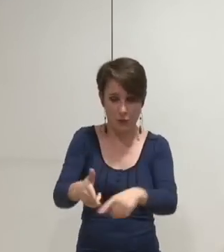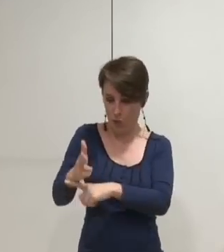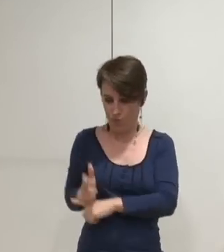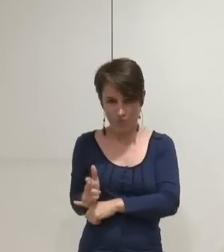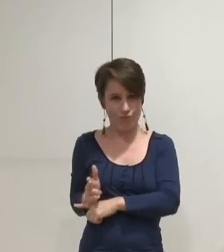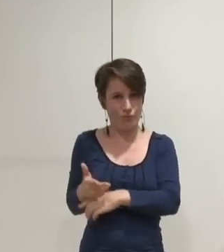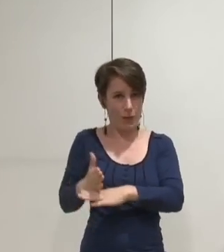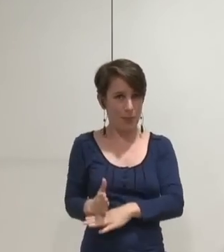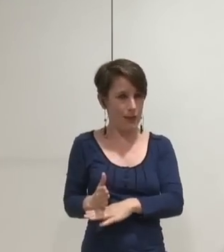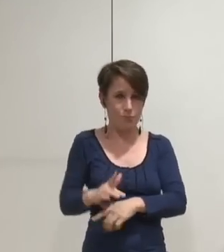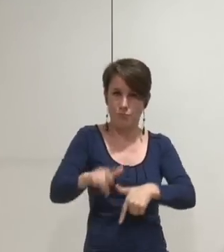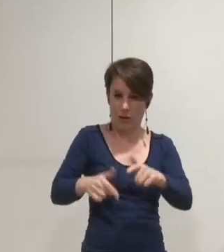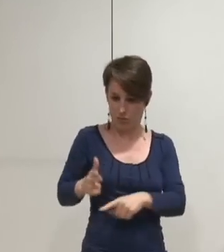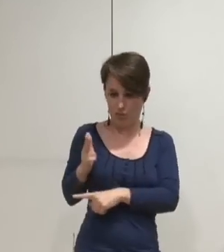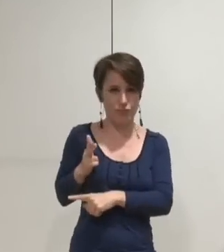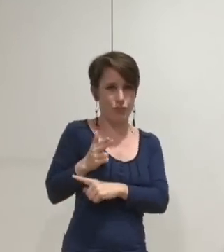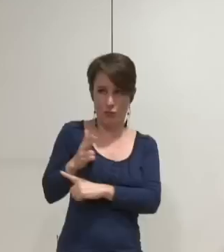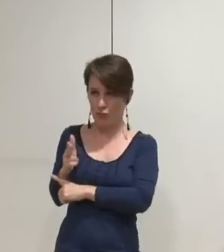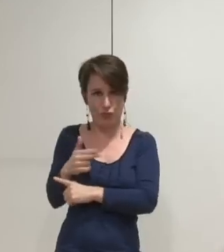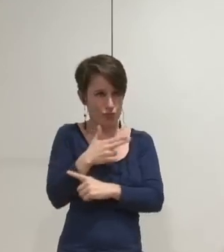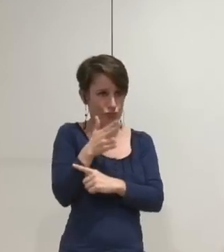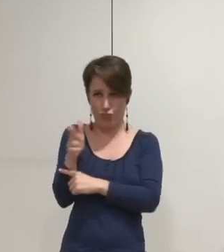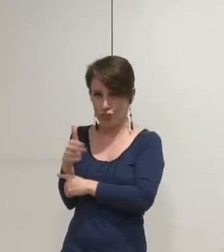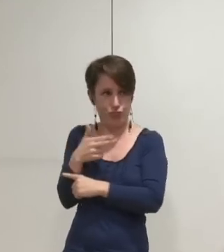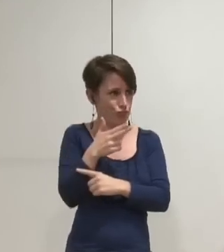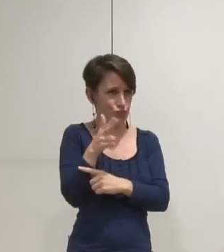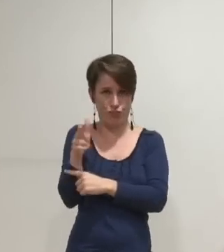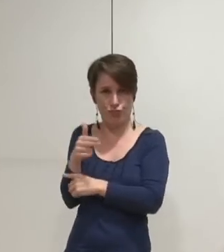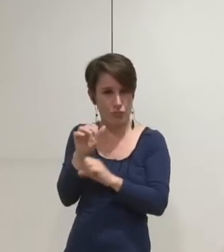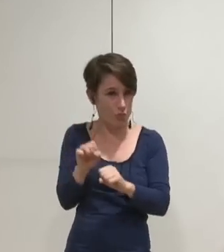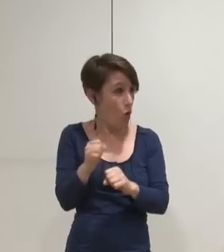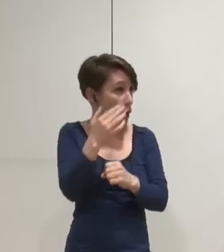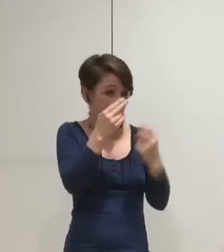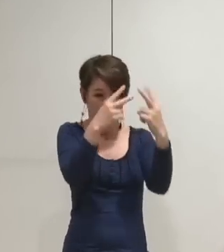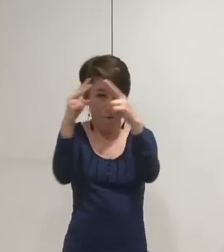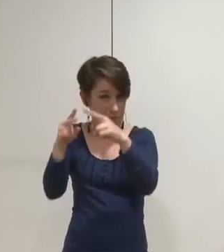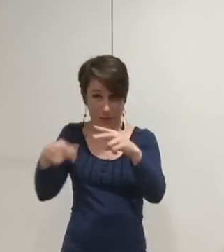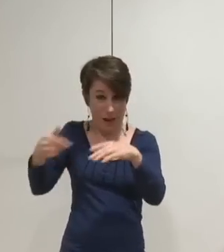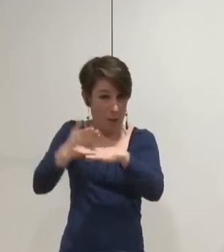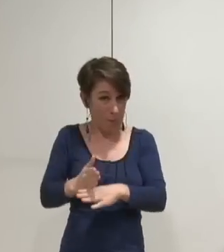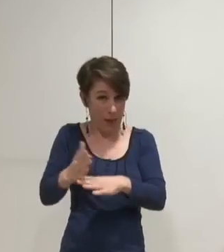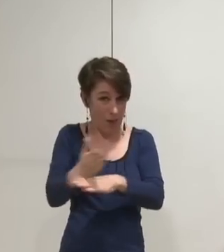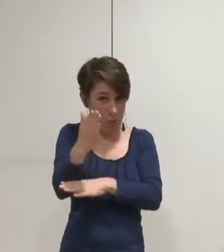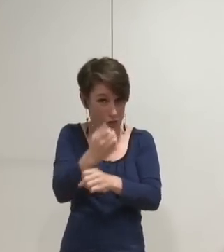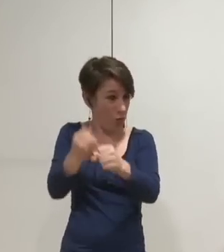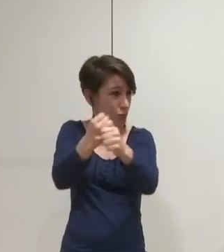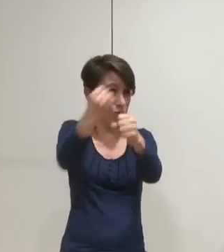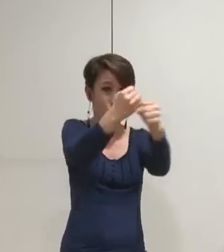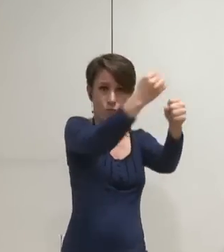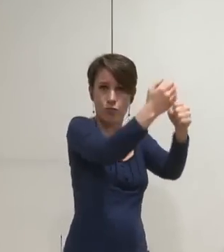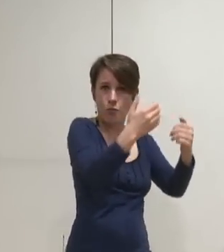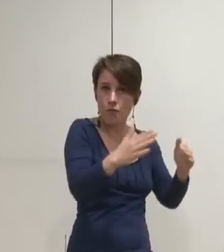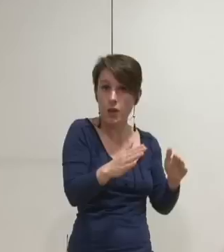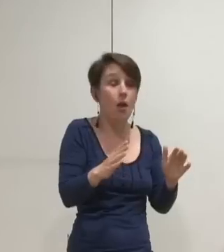de caméra piéton que beaucoup d'autres communes y réfléchissent et que j'ai du mal à imaginer